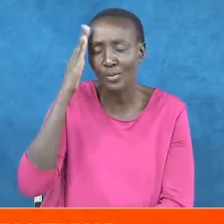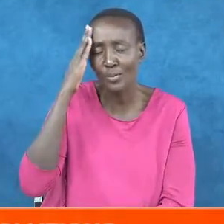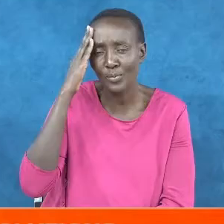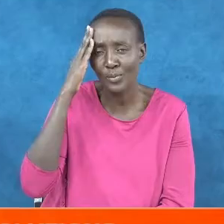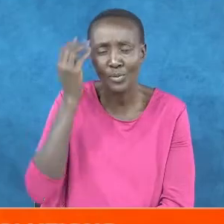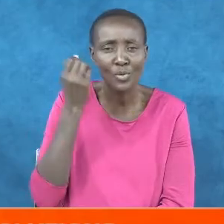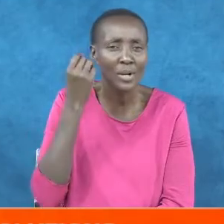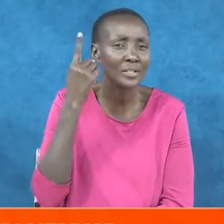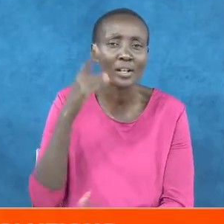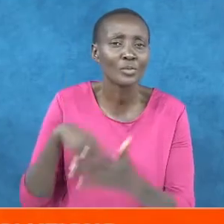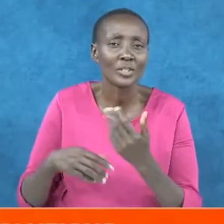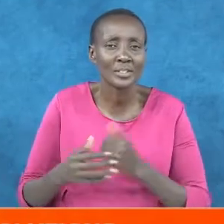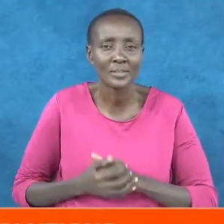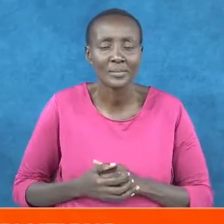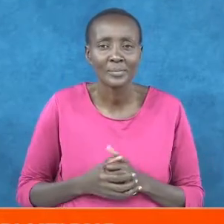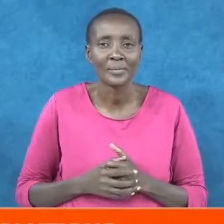Unaelewa nini kuhusu?